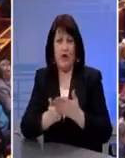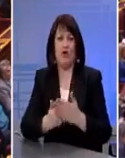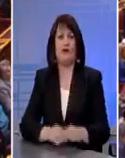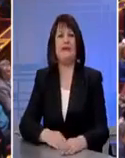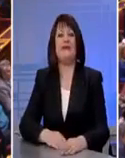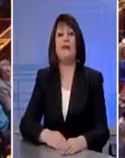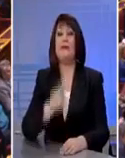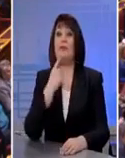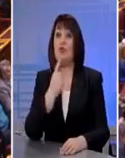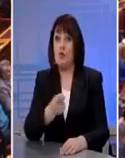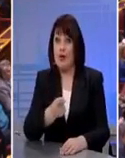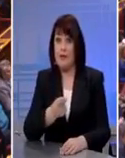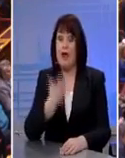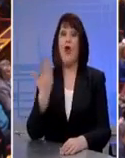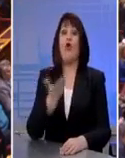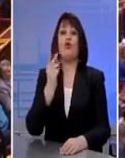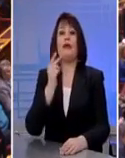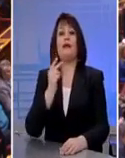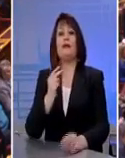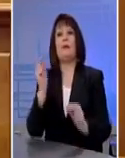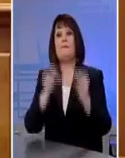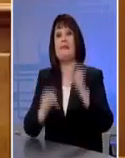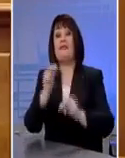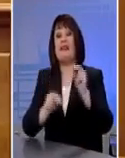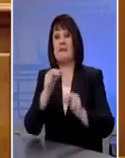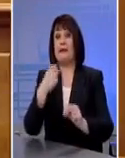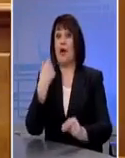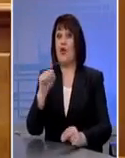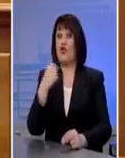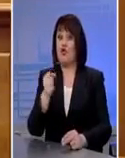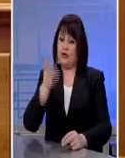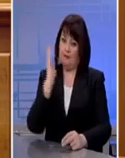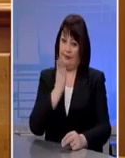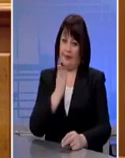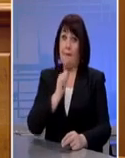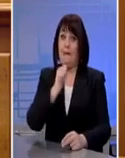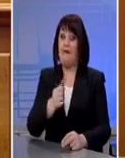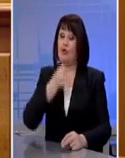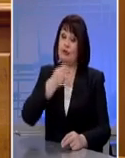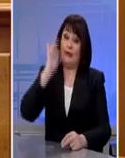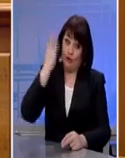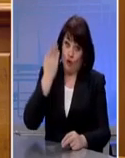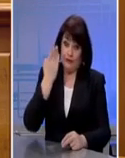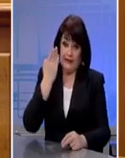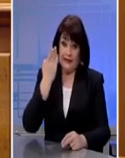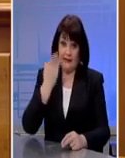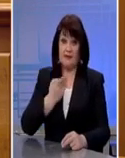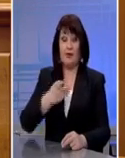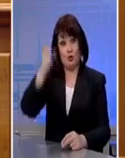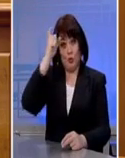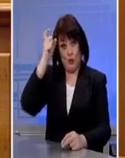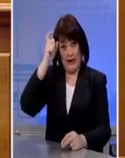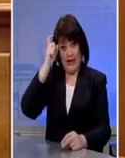σας, παρακαλώ. Καταδικαστικά ψηφίσματα, σας άκουσα κύριε. Καταδικαστικά ψηφίσματα ο Γεώργιος Μαύρος κατά της